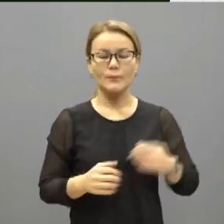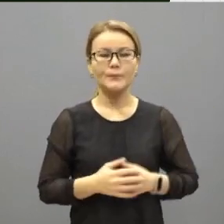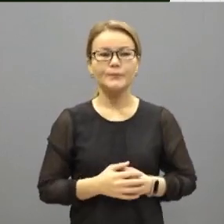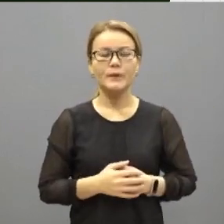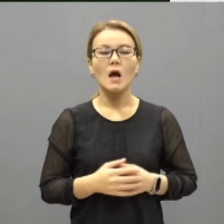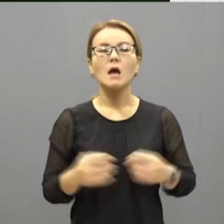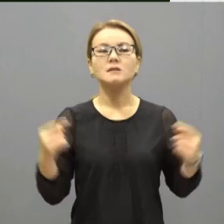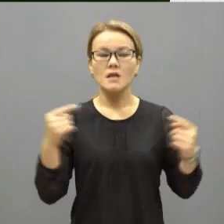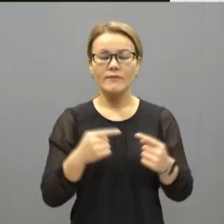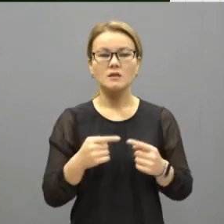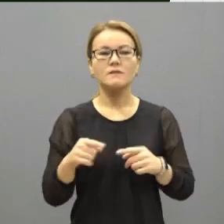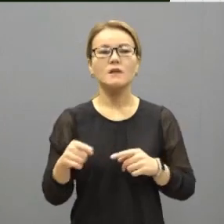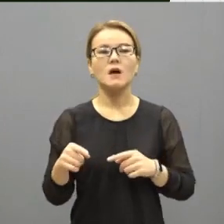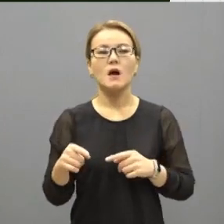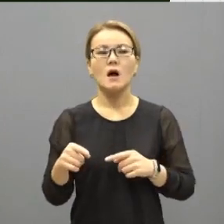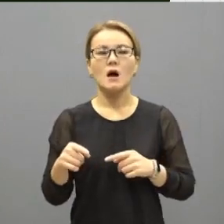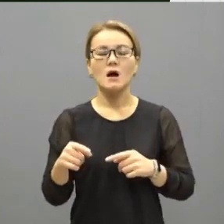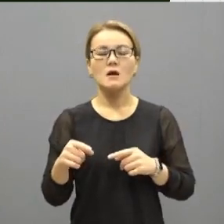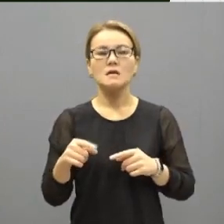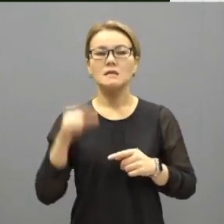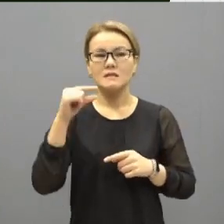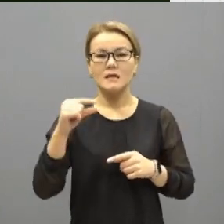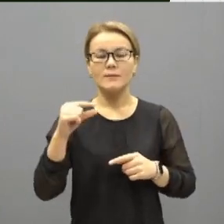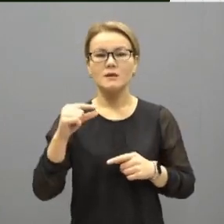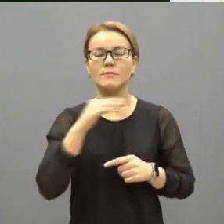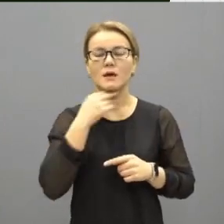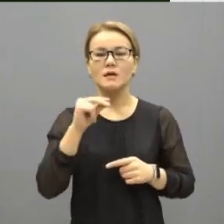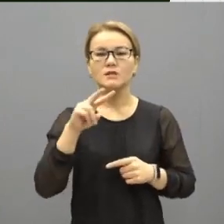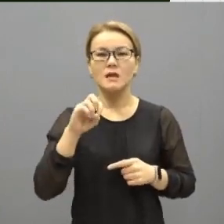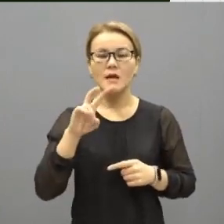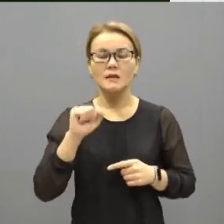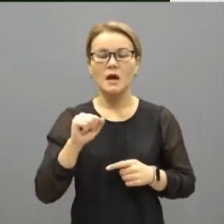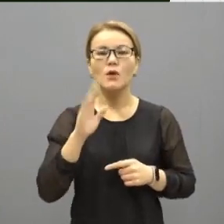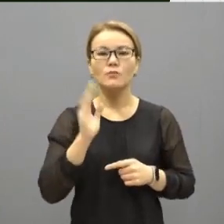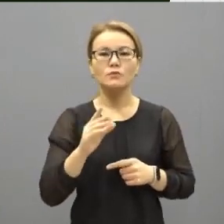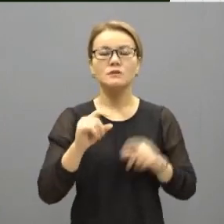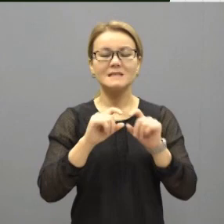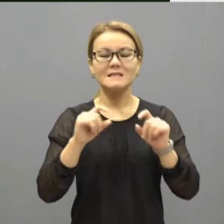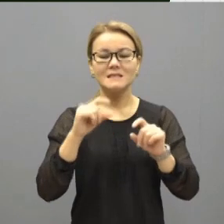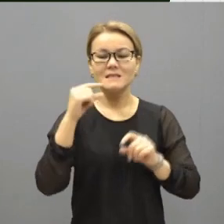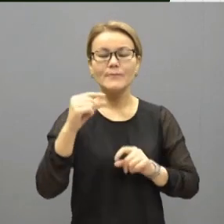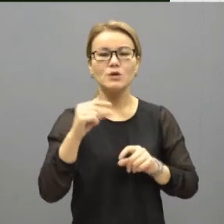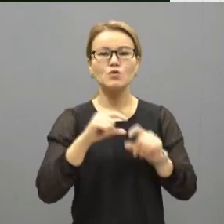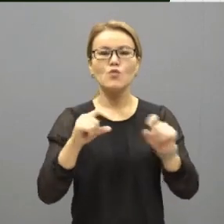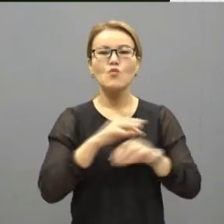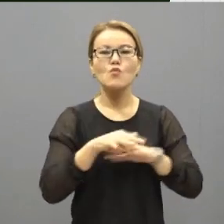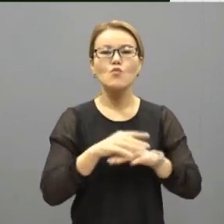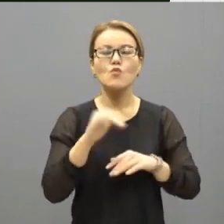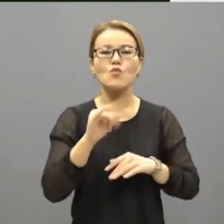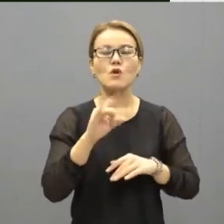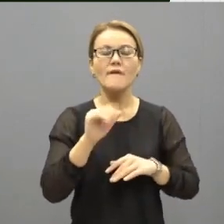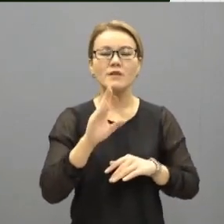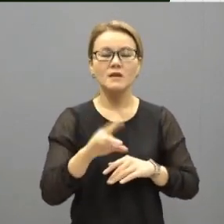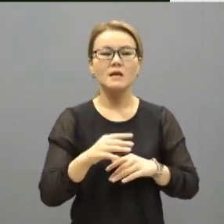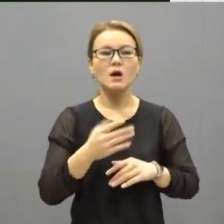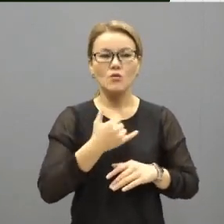0. Соответственно, степень многочлена будет являться степенью уравнения. Так как мы имеем